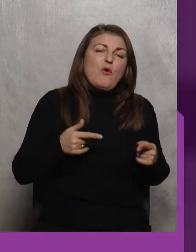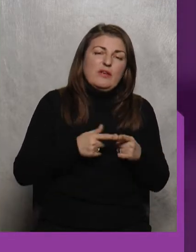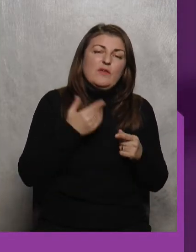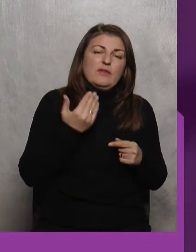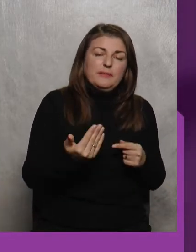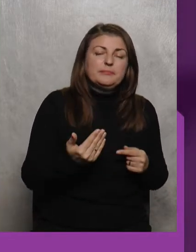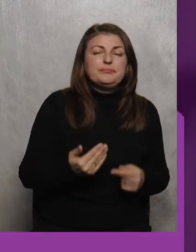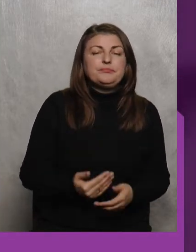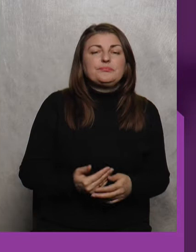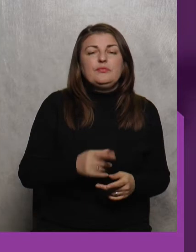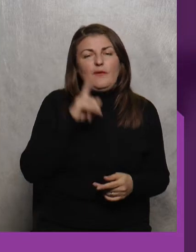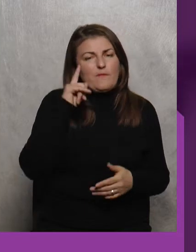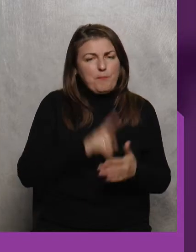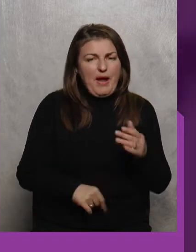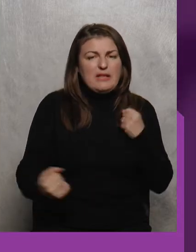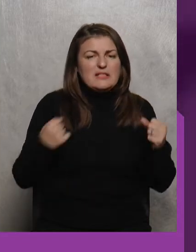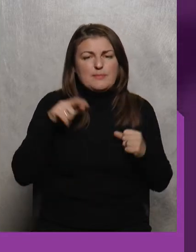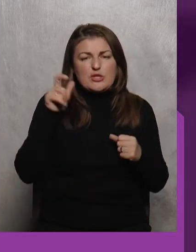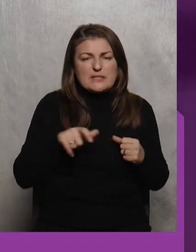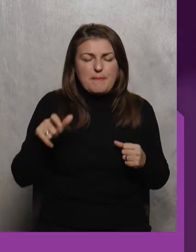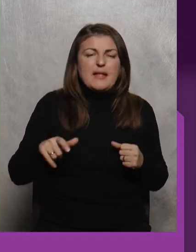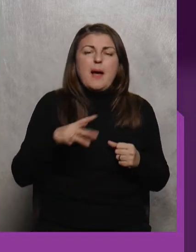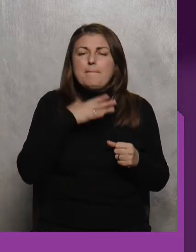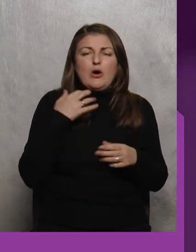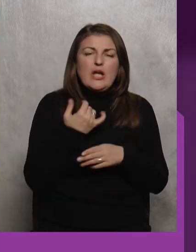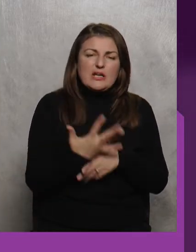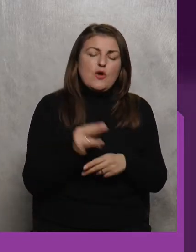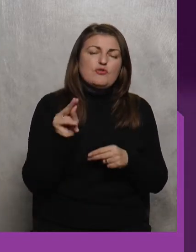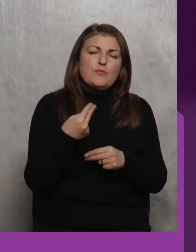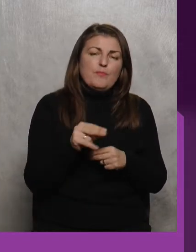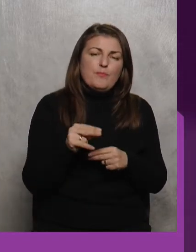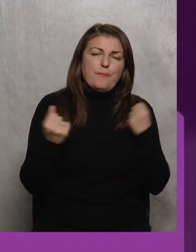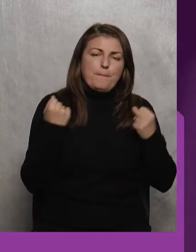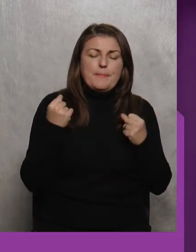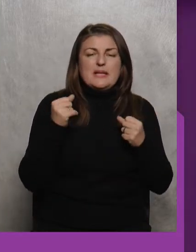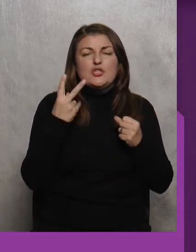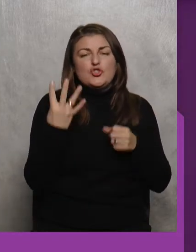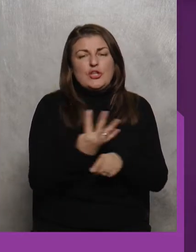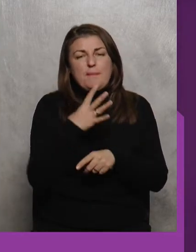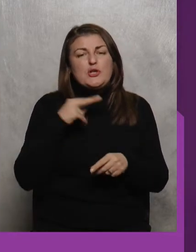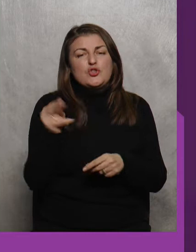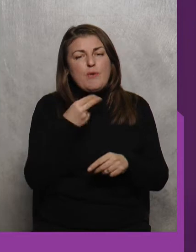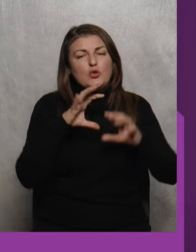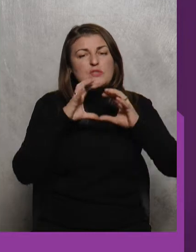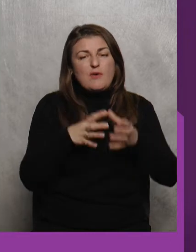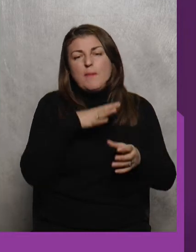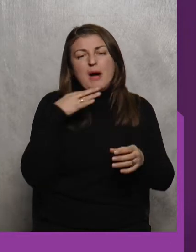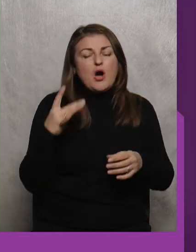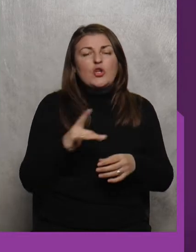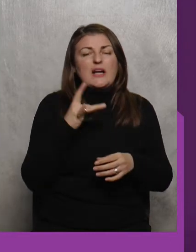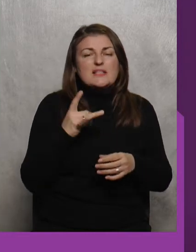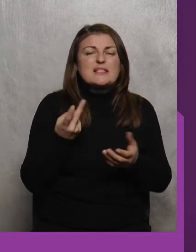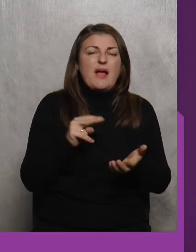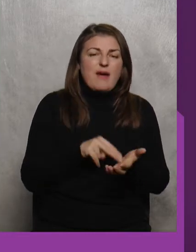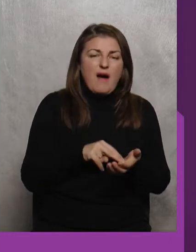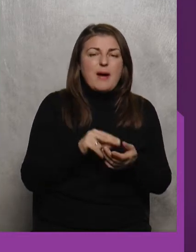він певний спортсмен, багаторазовий призер чемпіонату Європи і світу, 4 рази ставав чемпіоном світу, багато раз